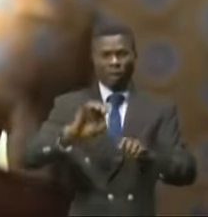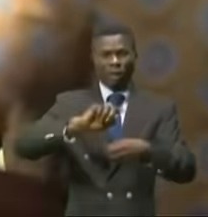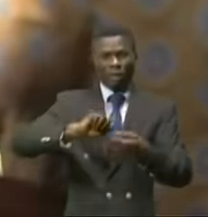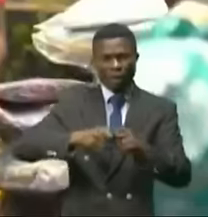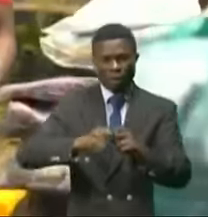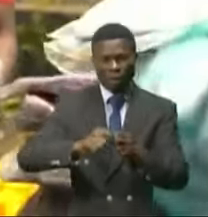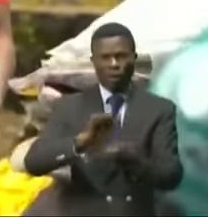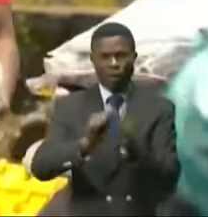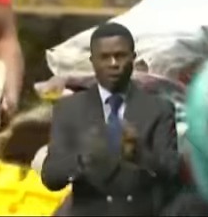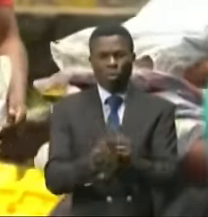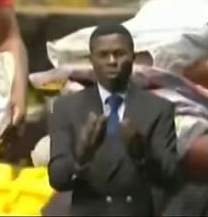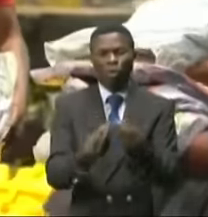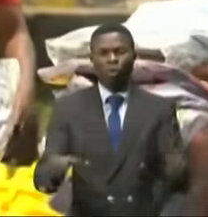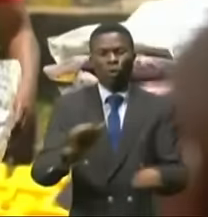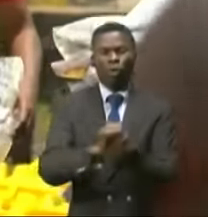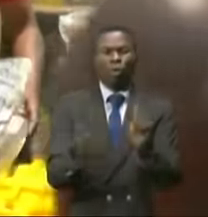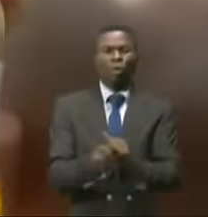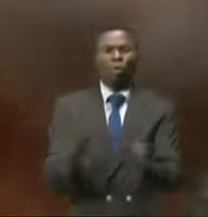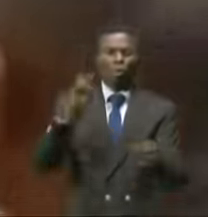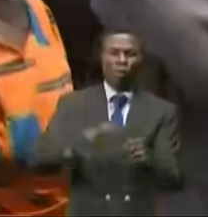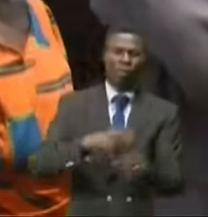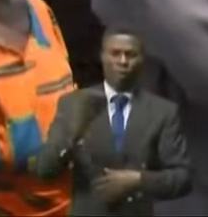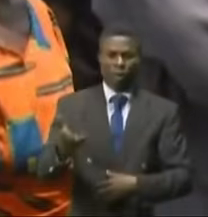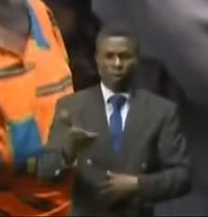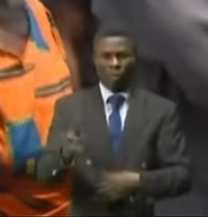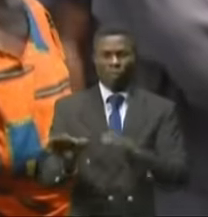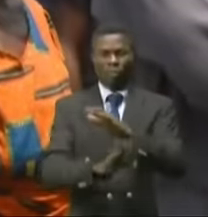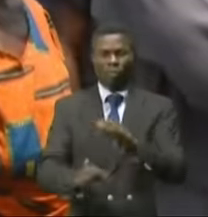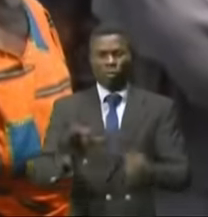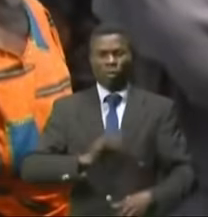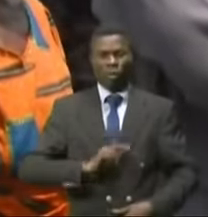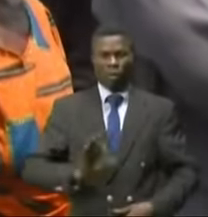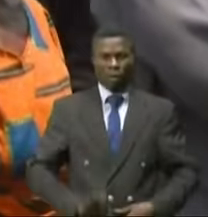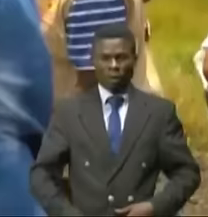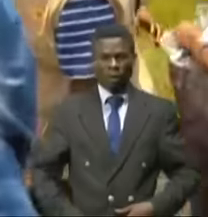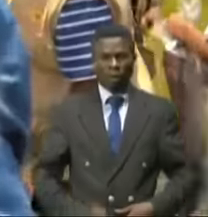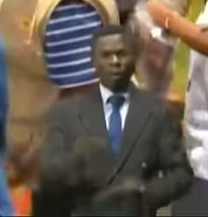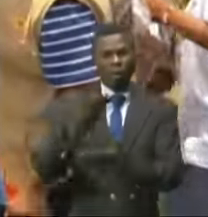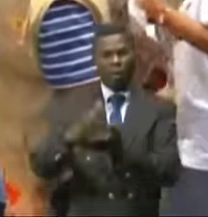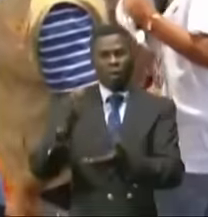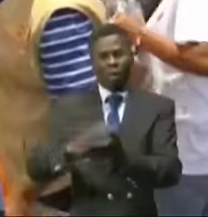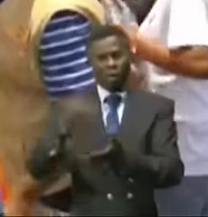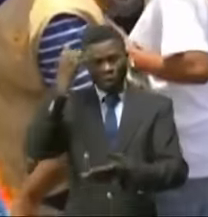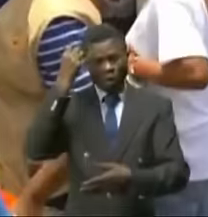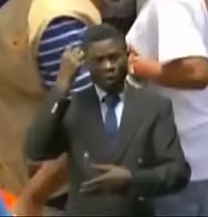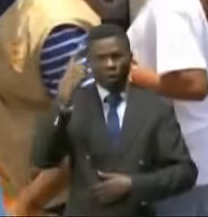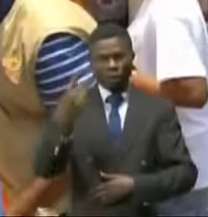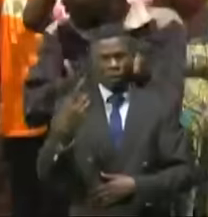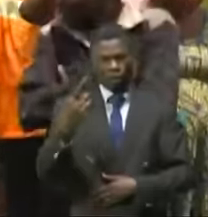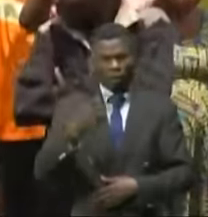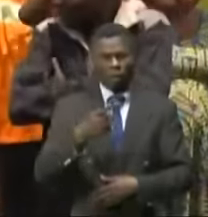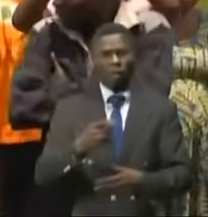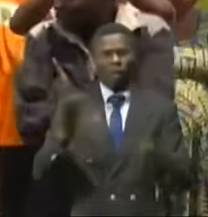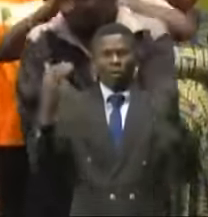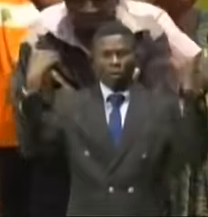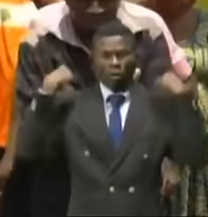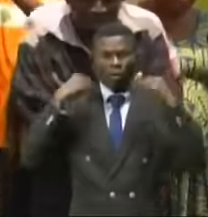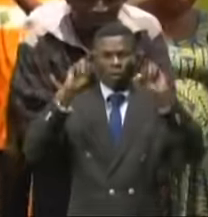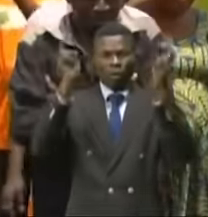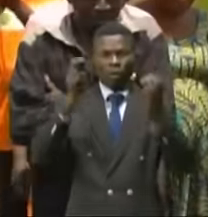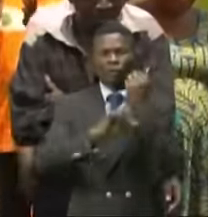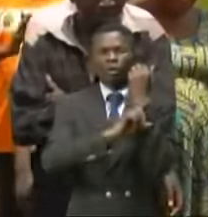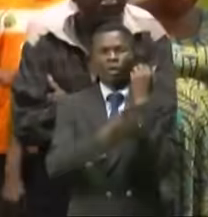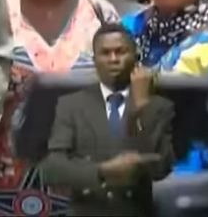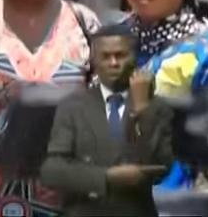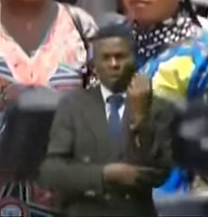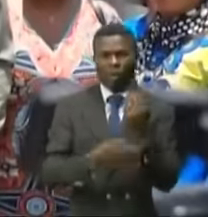s'associant à la fondation Denis Nyakeru Tshisekedi, avec laquelle il partage le même souci. Aux autorités de la ville de Goma,